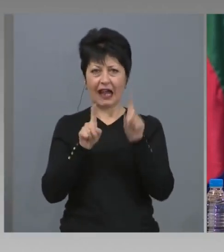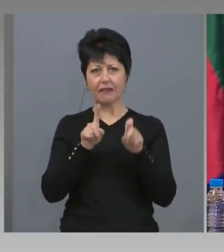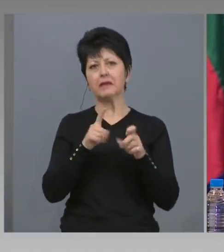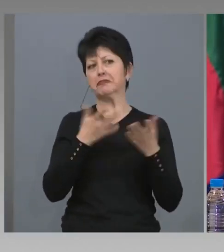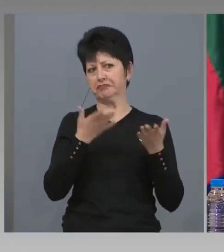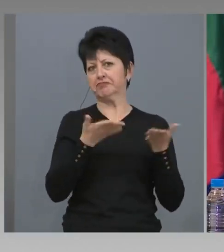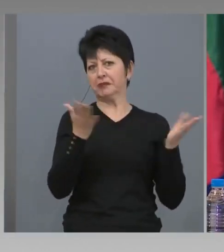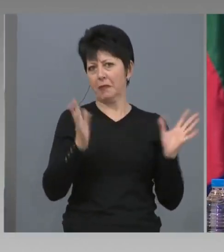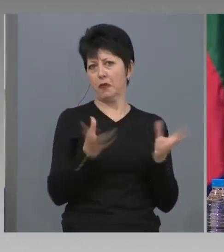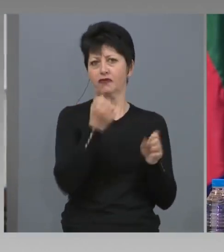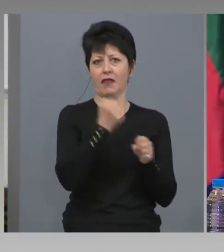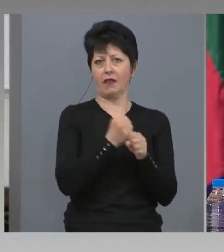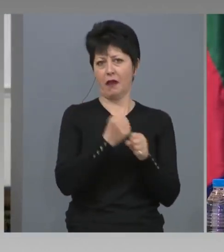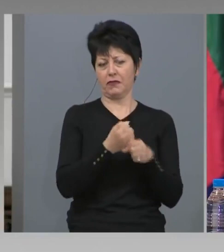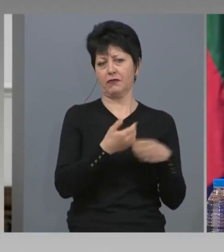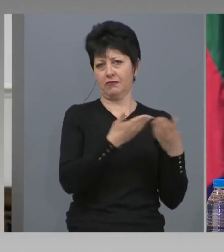работят.